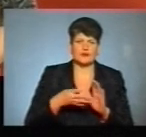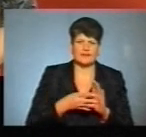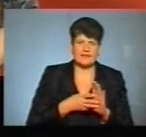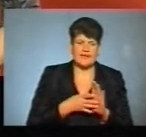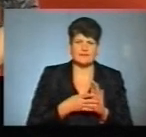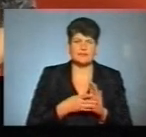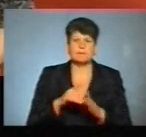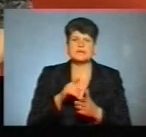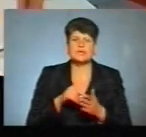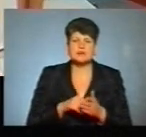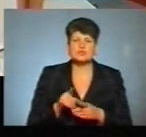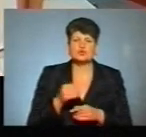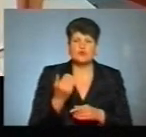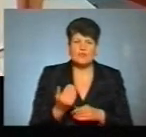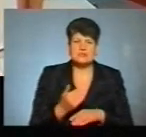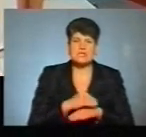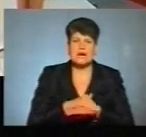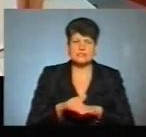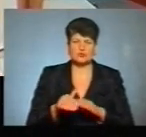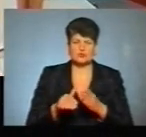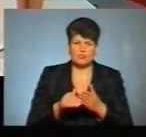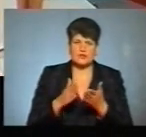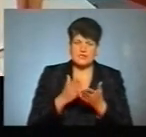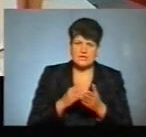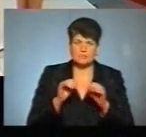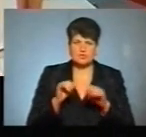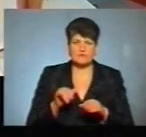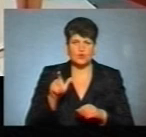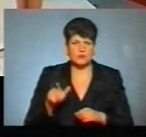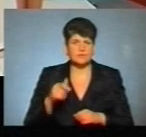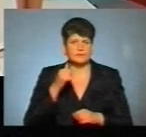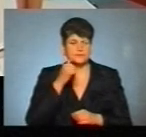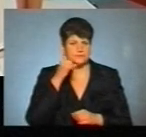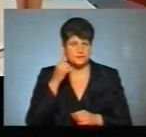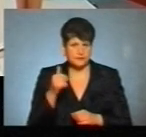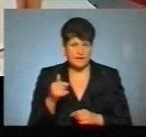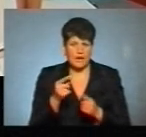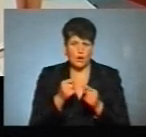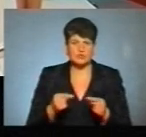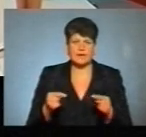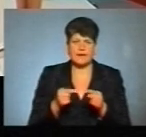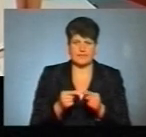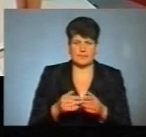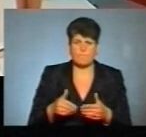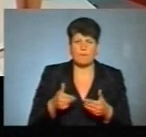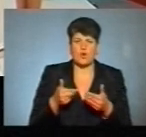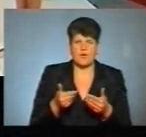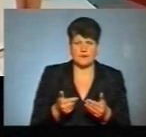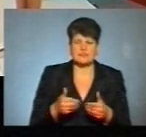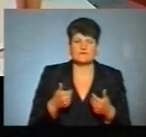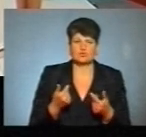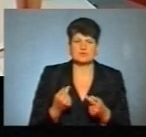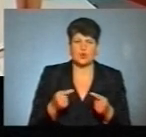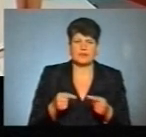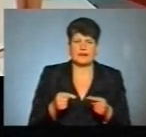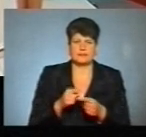068-949-2949. Питання ще до вас стосовно адресної допомоги. Чи є можливість людині зателефонувати і конкретне прохання, звернутися з